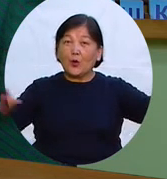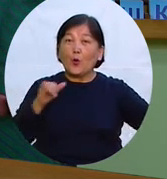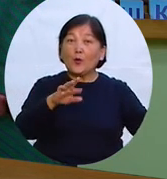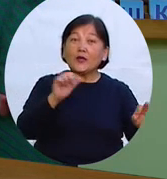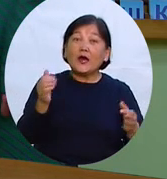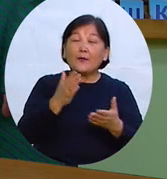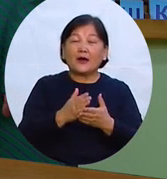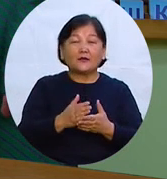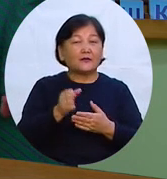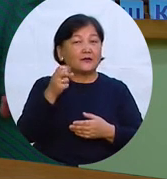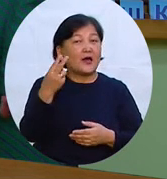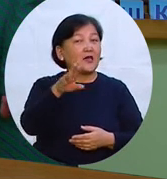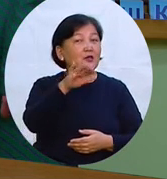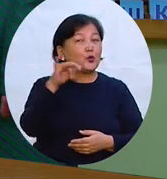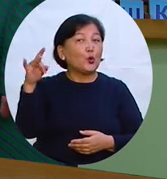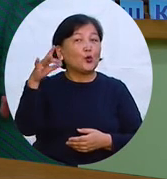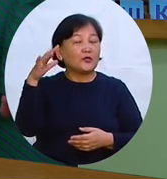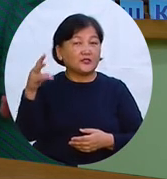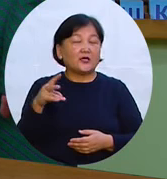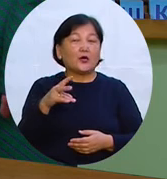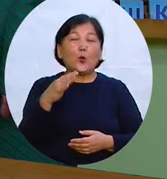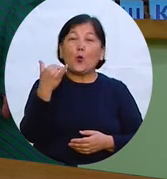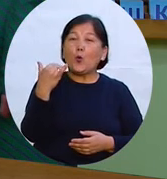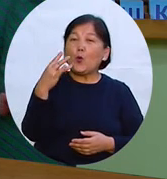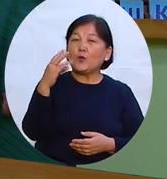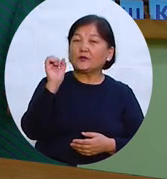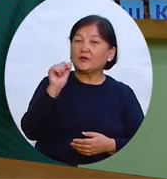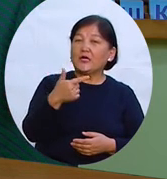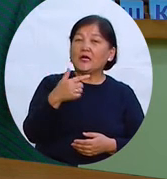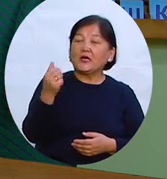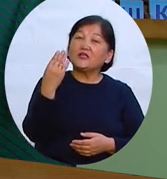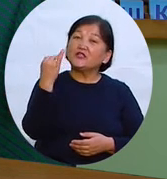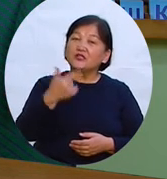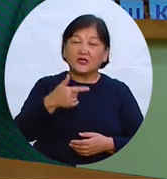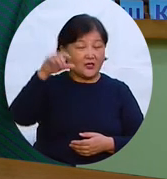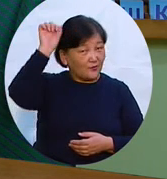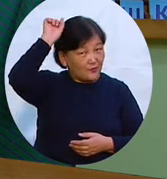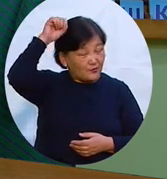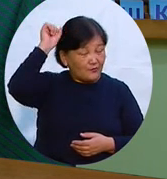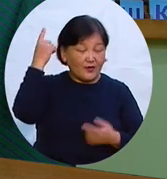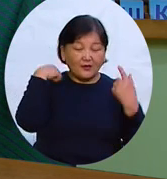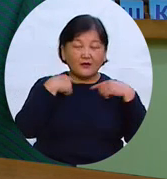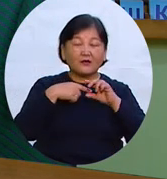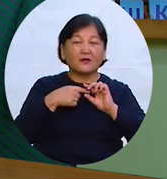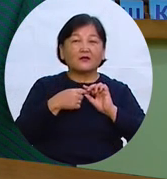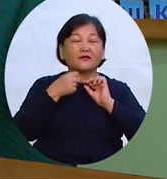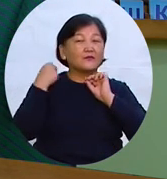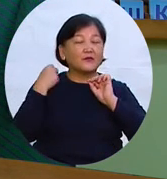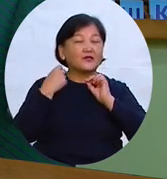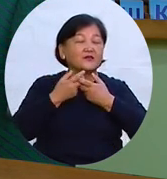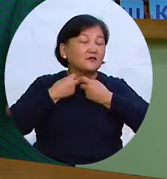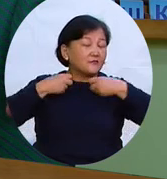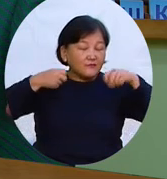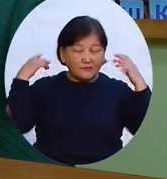За алдуурсан унах шиг од харна гэвэл бас яахны шиг гэд бас уран дүрслэлийн адилтгалын аргаар.